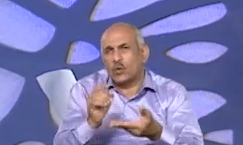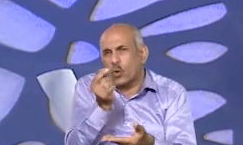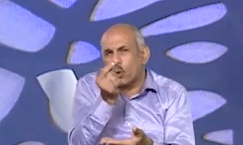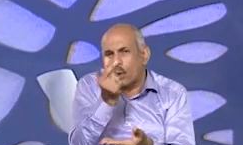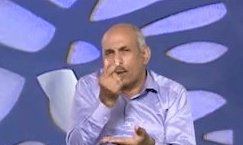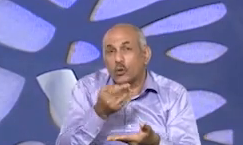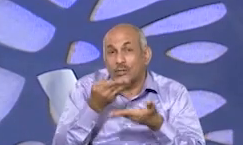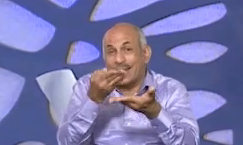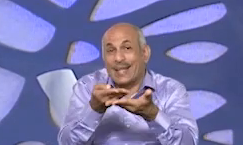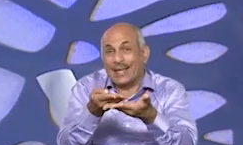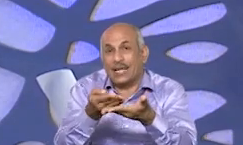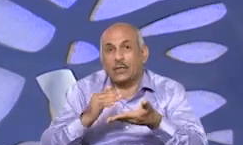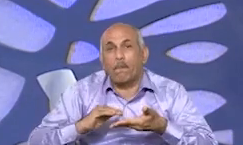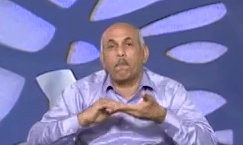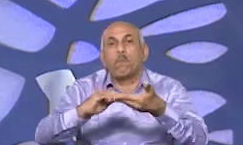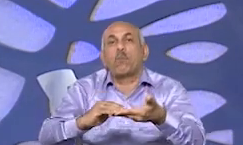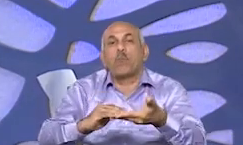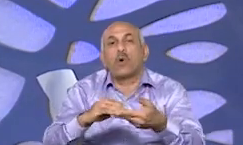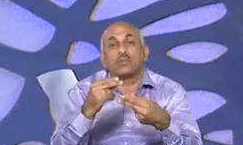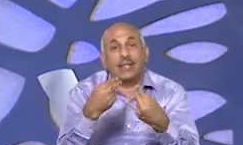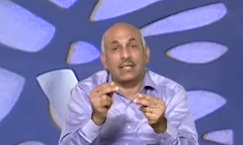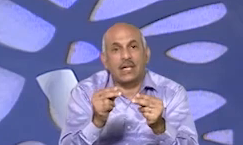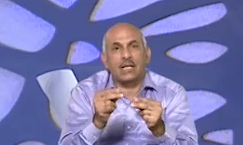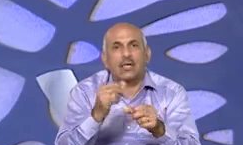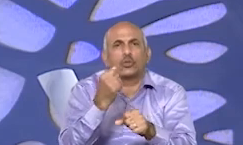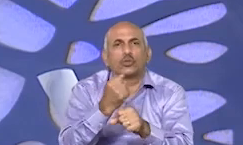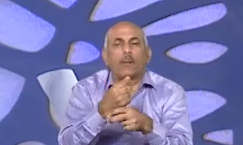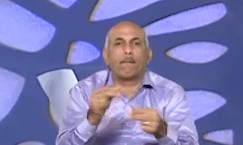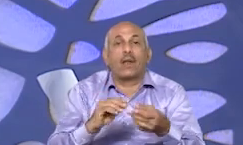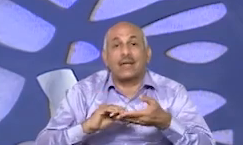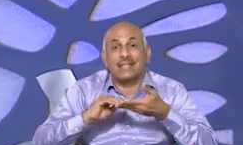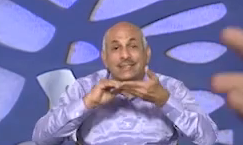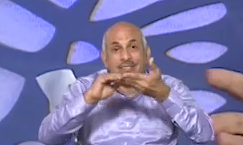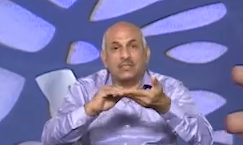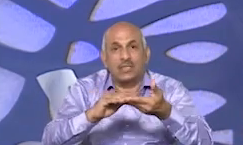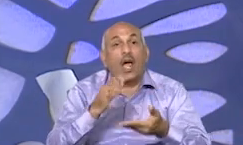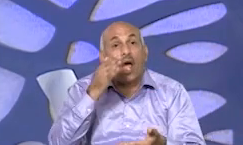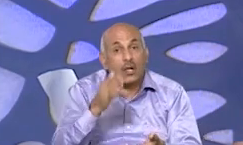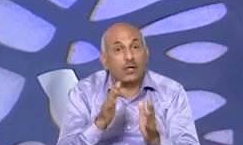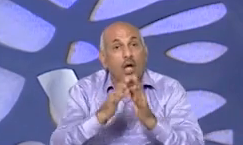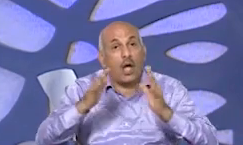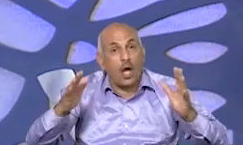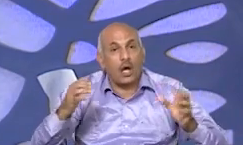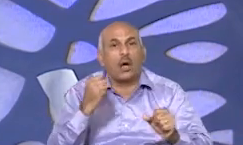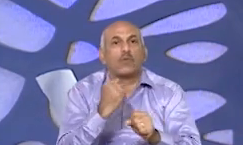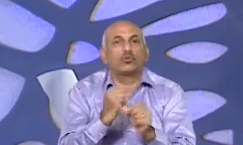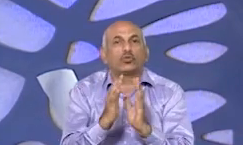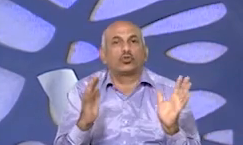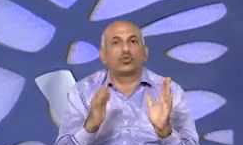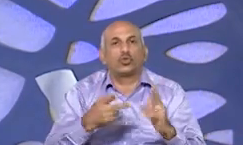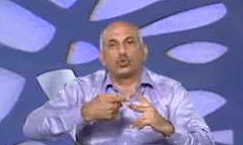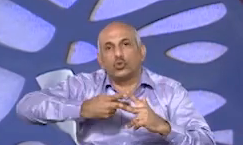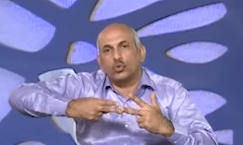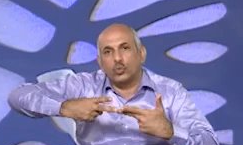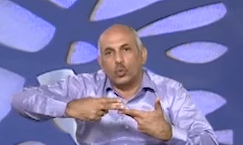او تقدم طلب للمنتج اللي بيطلع، ده اللي بيساعد ان انا اقدر اكبر الورشه وانا مستريح. ان انا